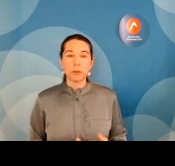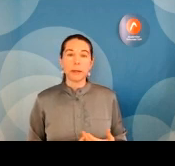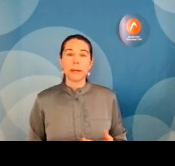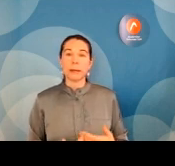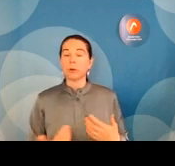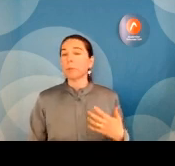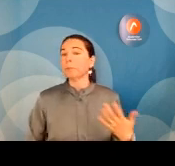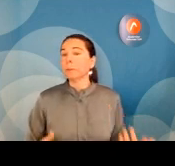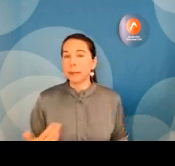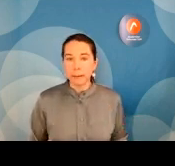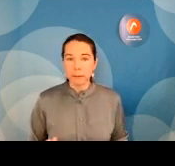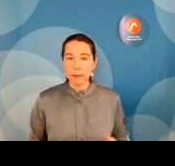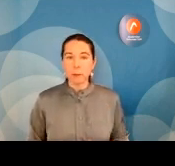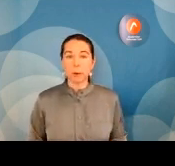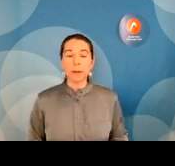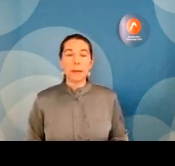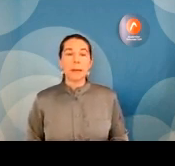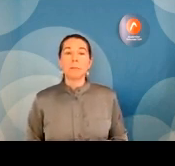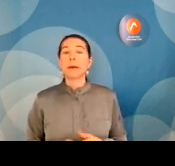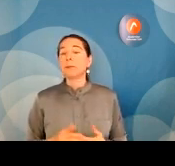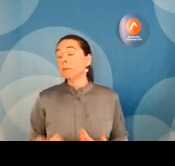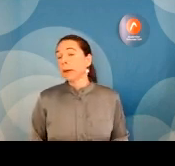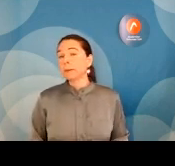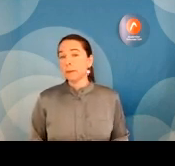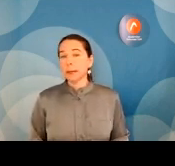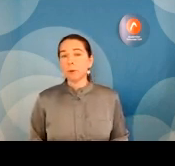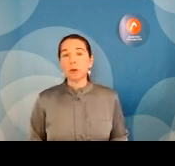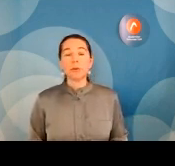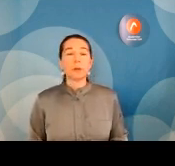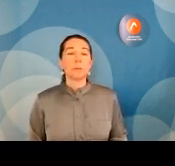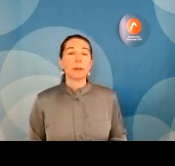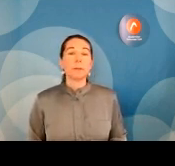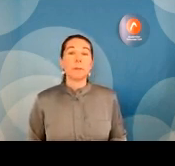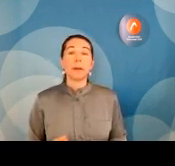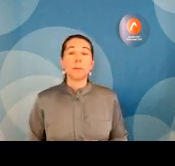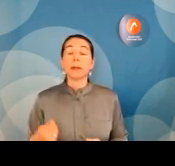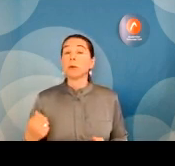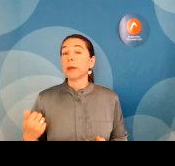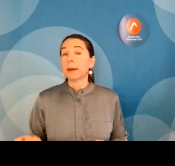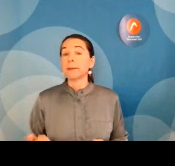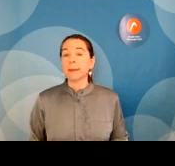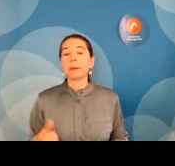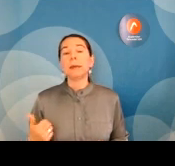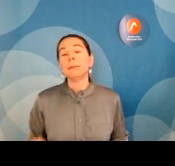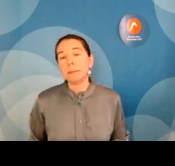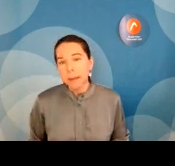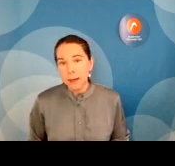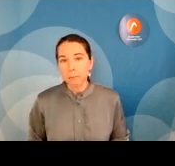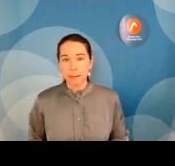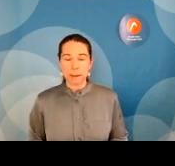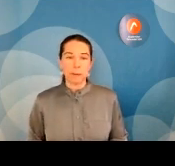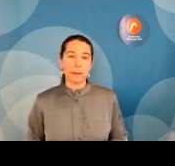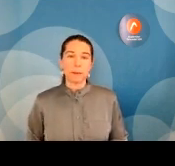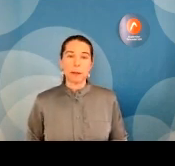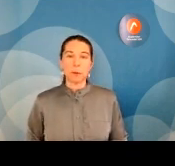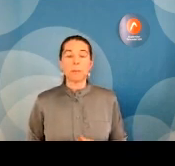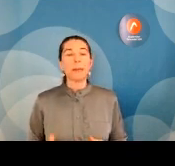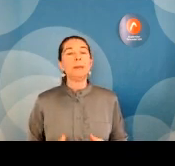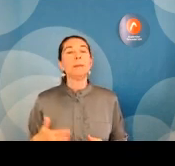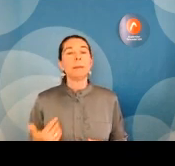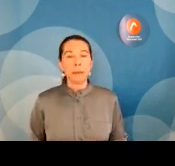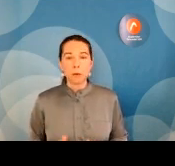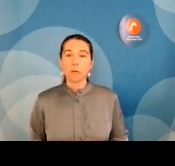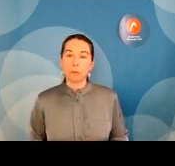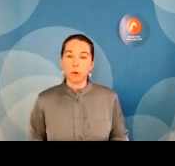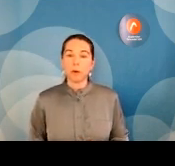vad kostar det att jobba med lika villkor. Men vi mäter sällan vad kostar det med människors hälsa när man inte arbetar med lika villkor,